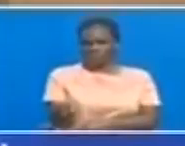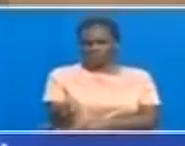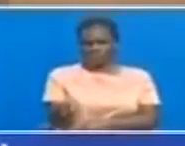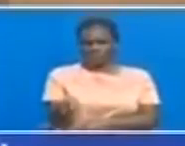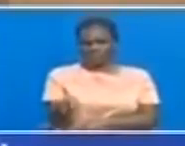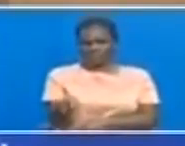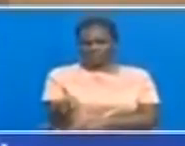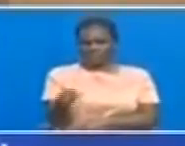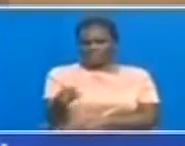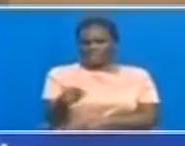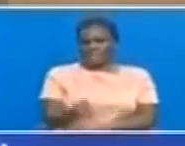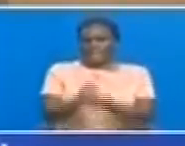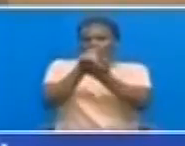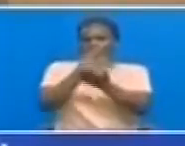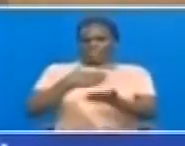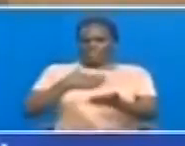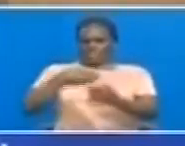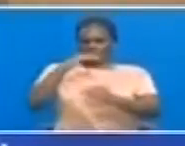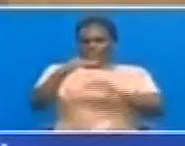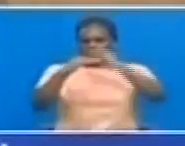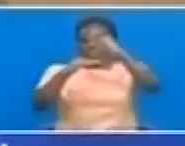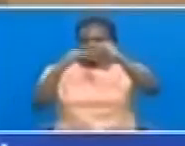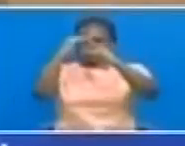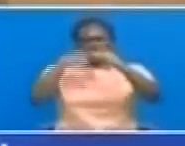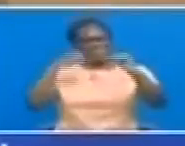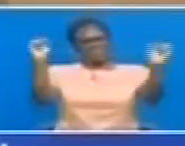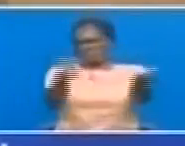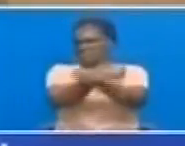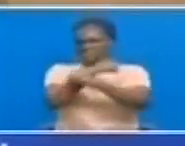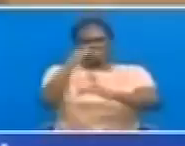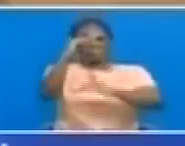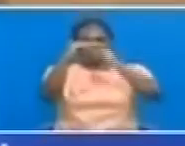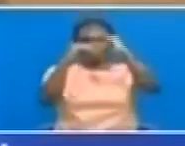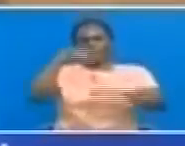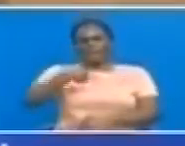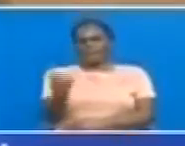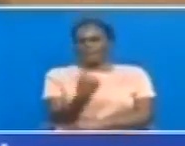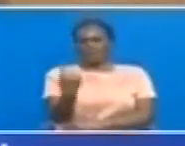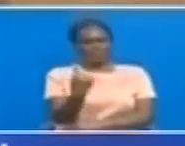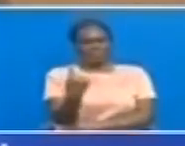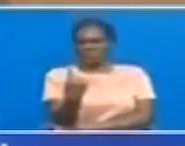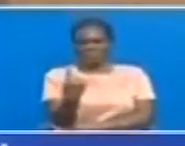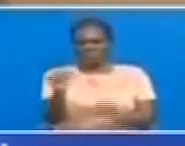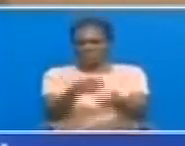he takes me through the stairs, just as you know I cannot make it through the stairs alone. And